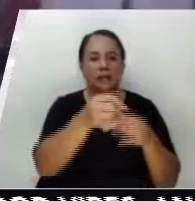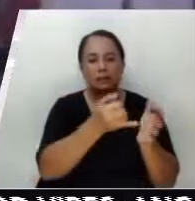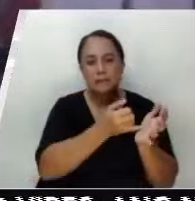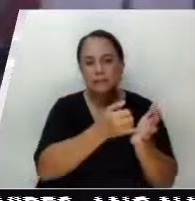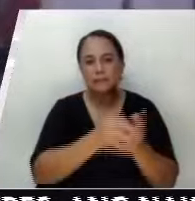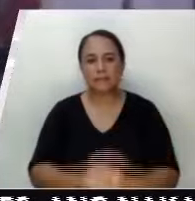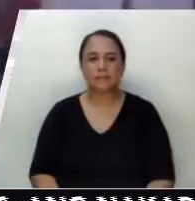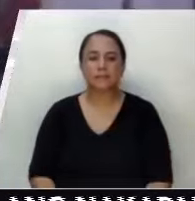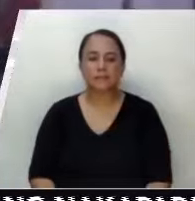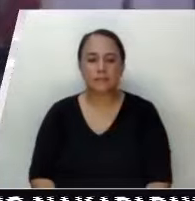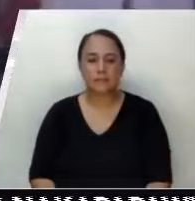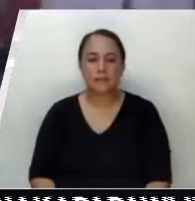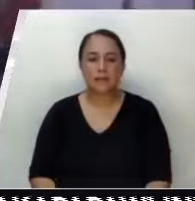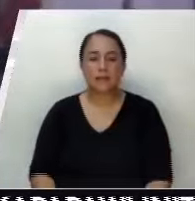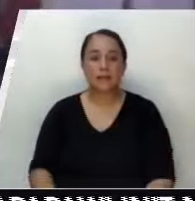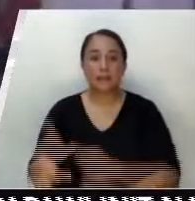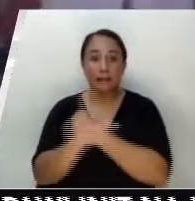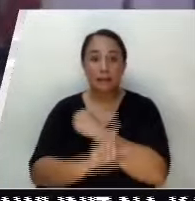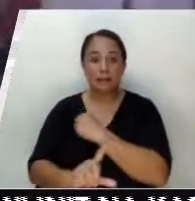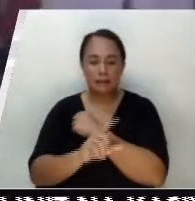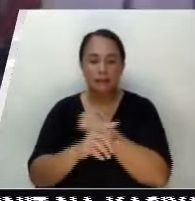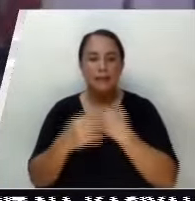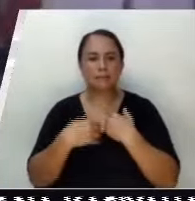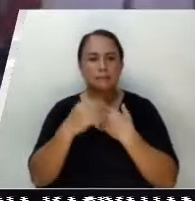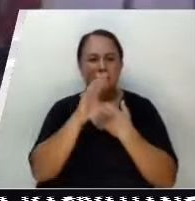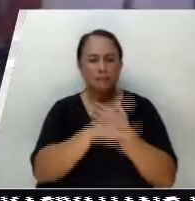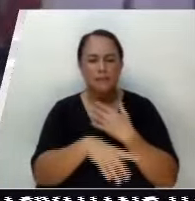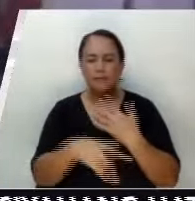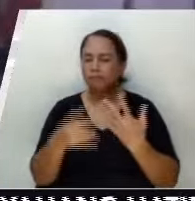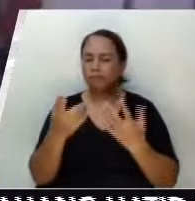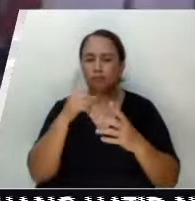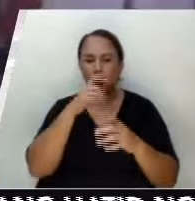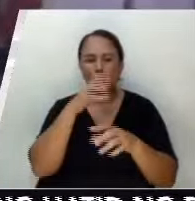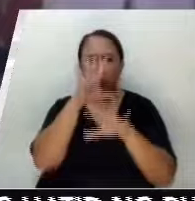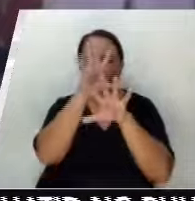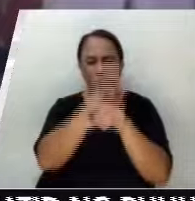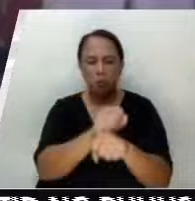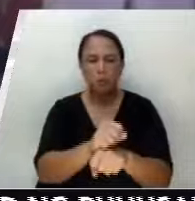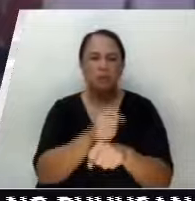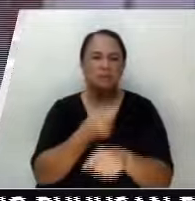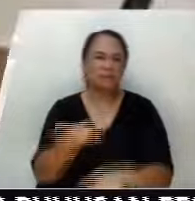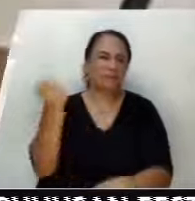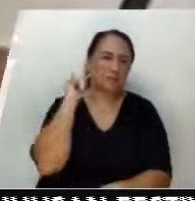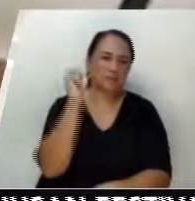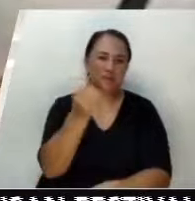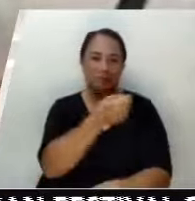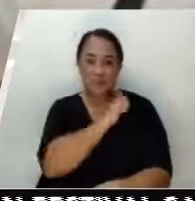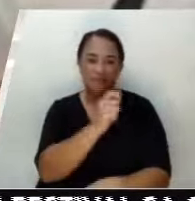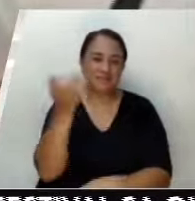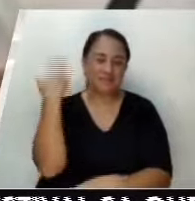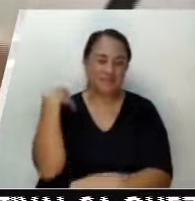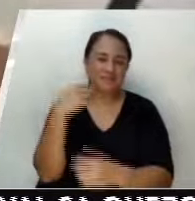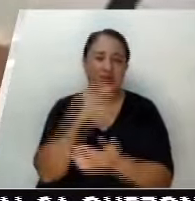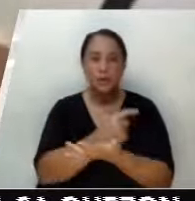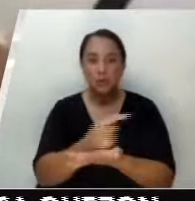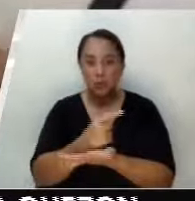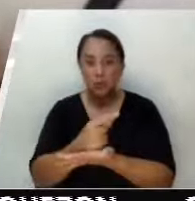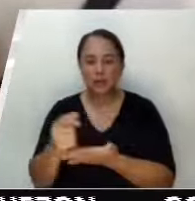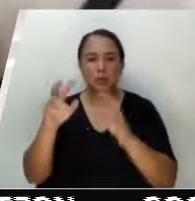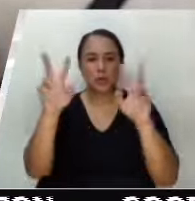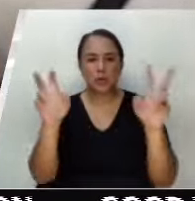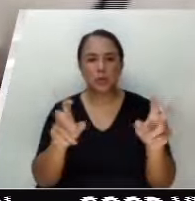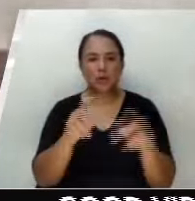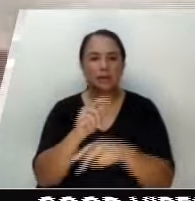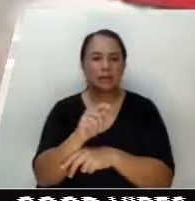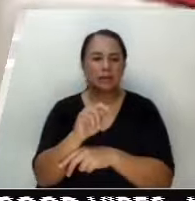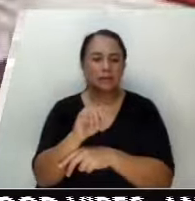Sa Leyte, isinabuhay ang isang kakaibang tradisyon ng pagpepenitensya tuwing Semana Santa. Tinatawag po yang Tais Dupol na